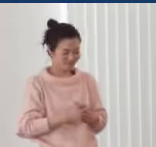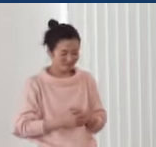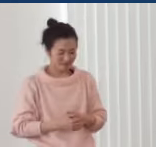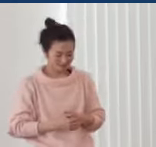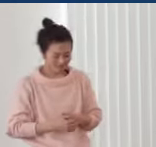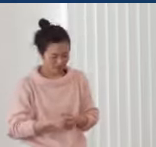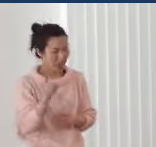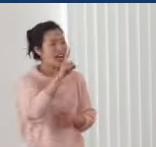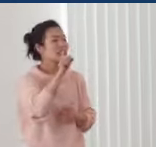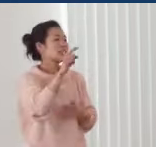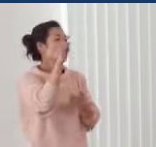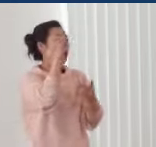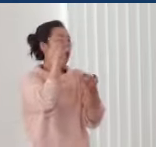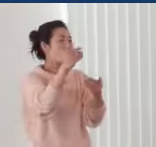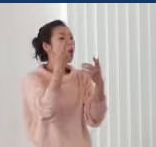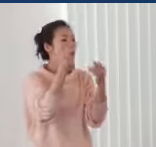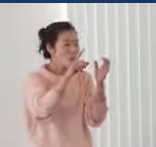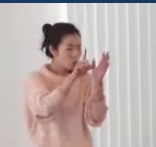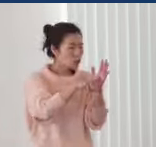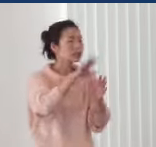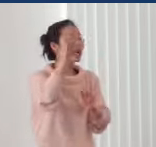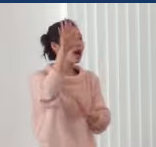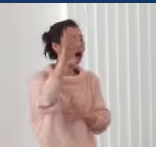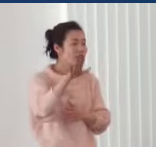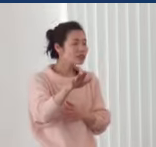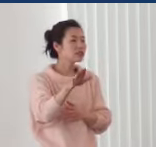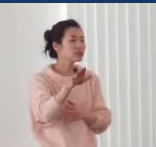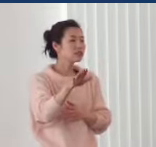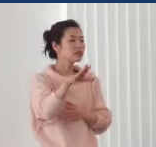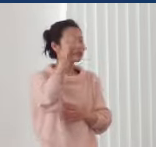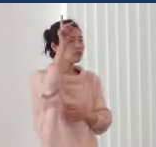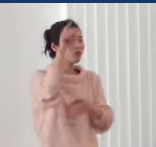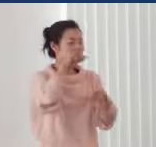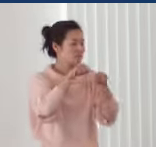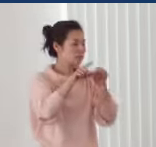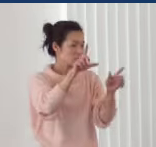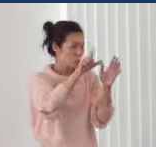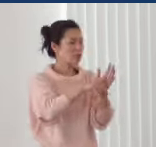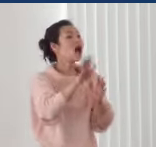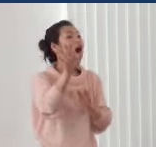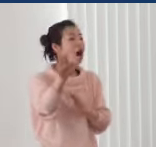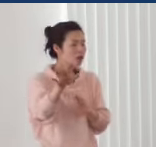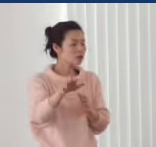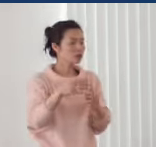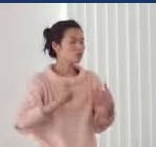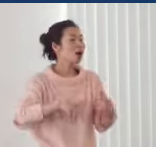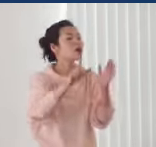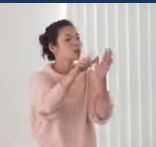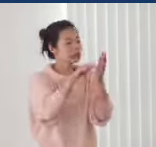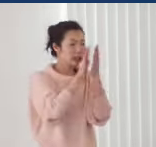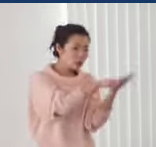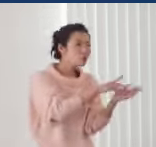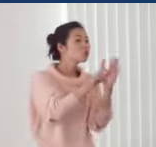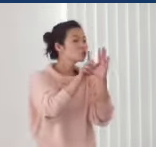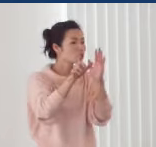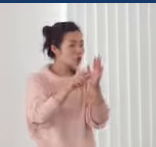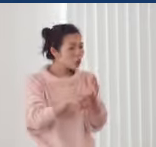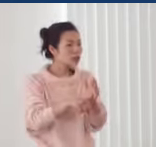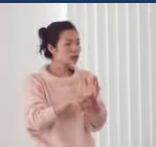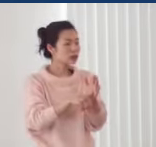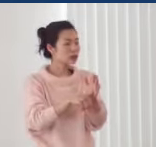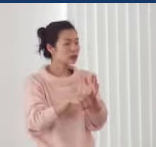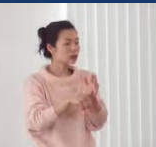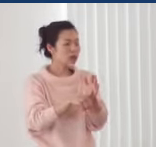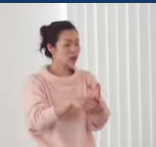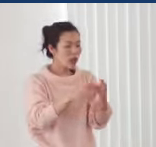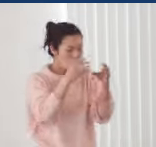何事にも時があり、天の下の出来事には全て定められた時がある。生まれる時、死ぬ時、植える時、植